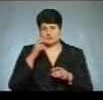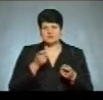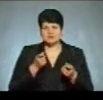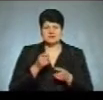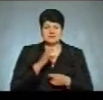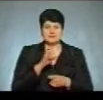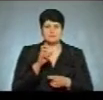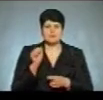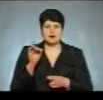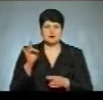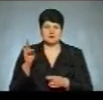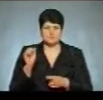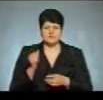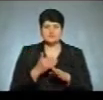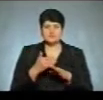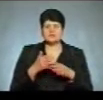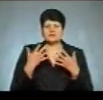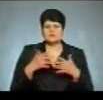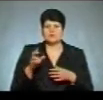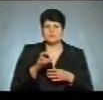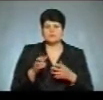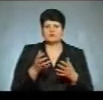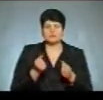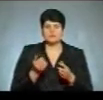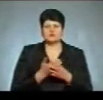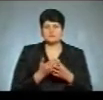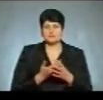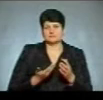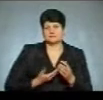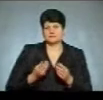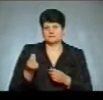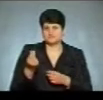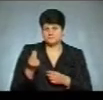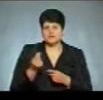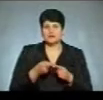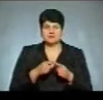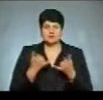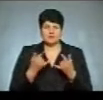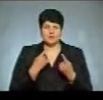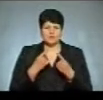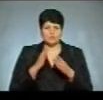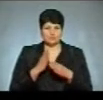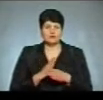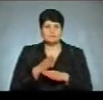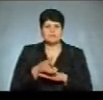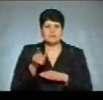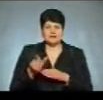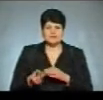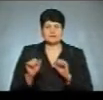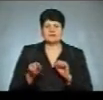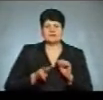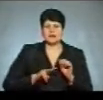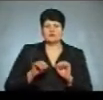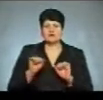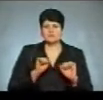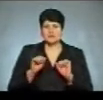Степан Барна. Частина з них вже в березні отримує субсидії в готівковому вигляді. Про це будемо говорити сьогодні із студії директор департаменту